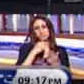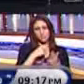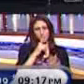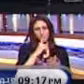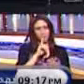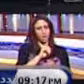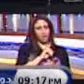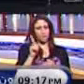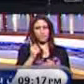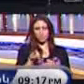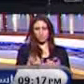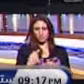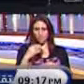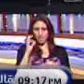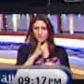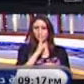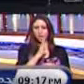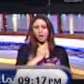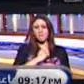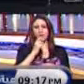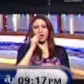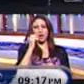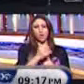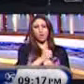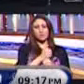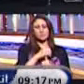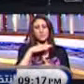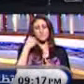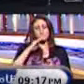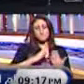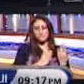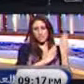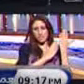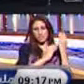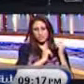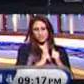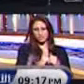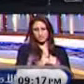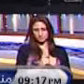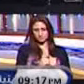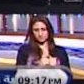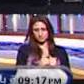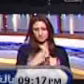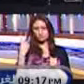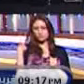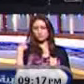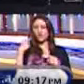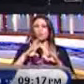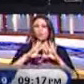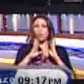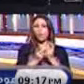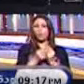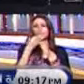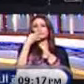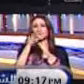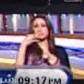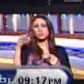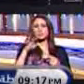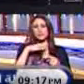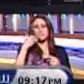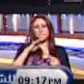نجلاء ده وضع بس زوج سيادتك الشهيد الطيار إيهاب نبيل ولا في آخرين جميع الضباط اللي كانوا على متن الطائرة